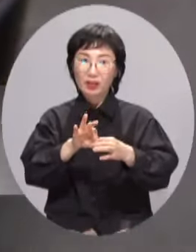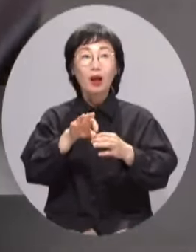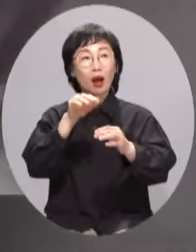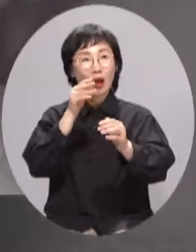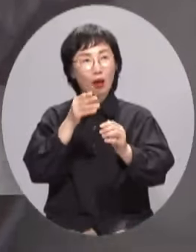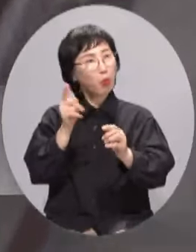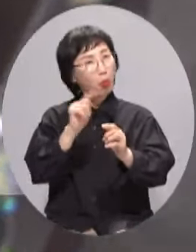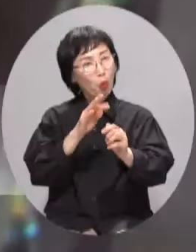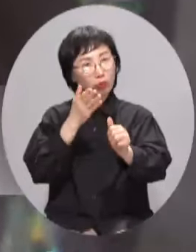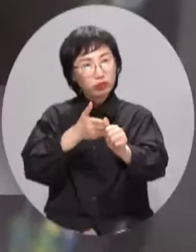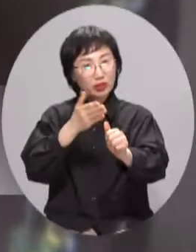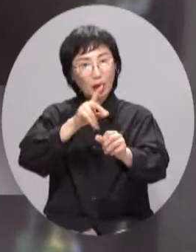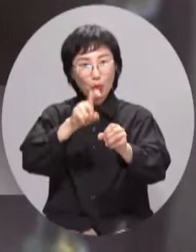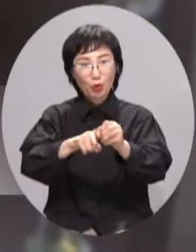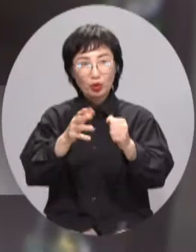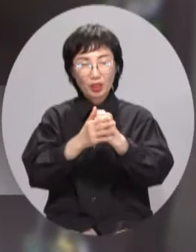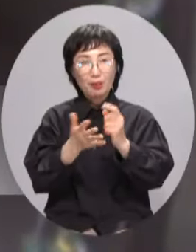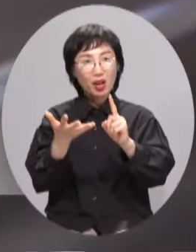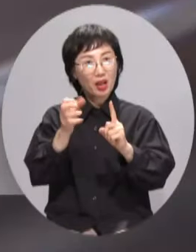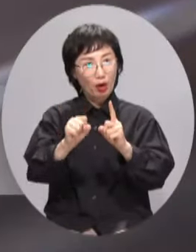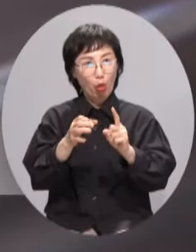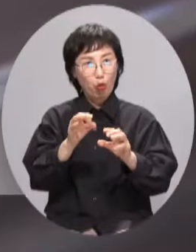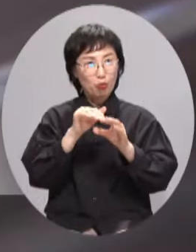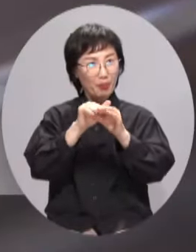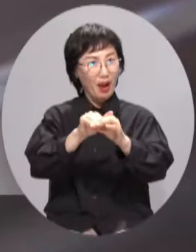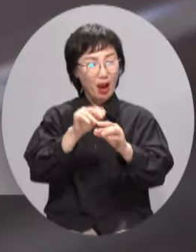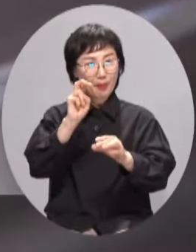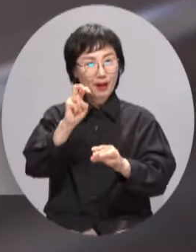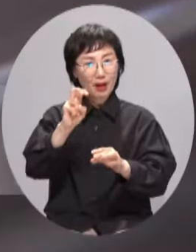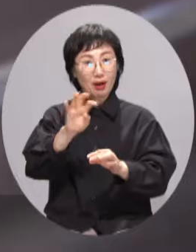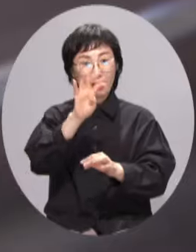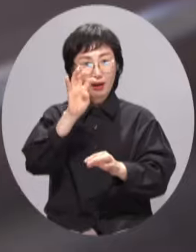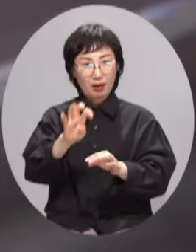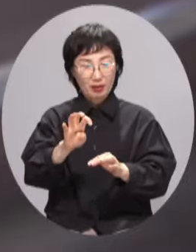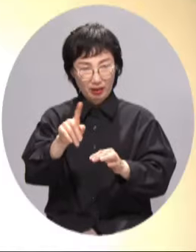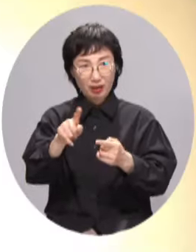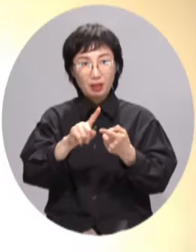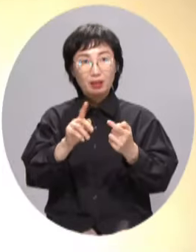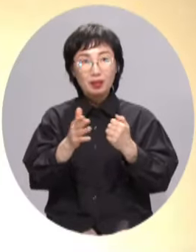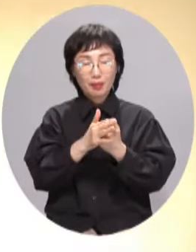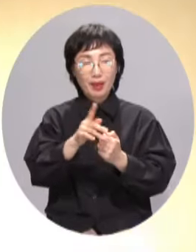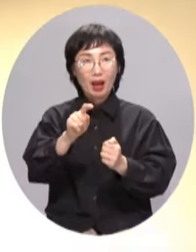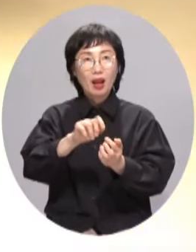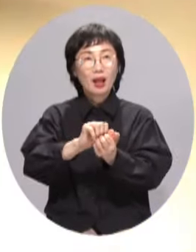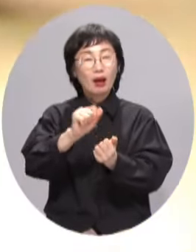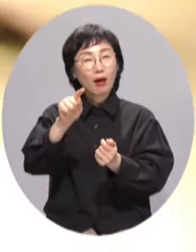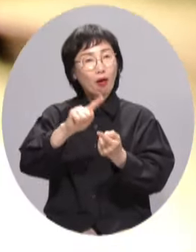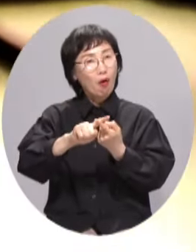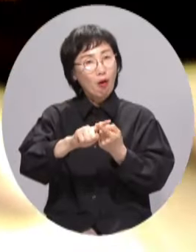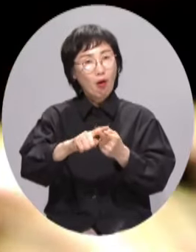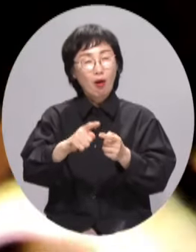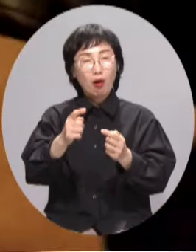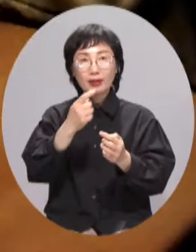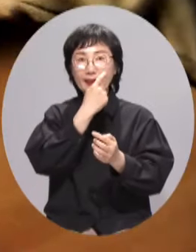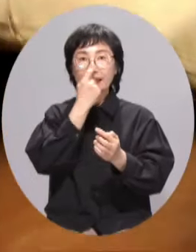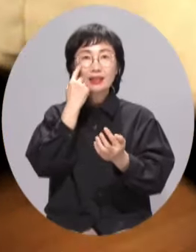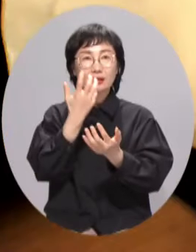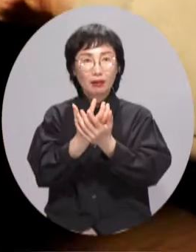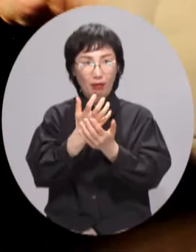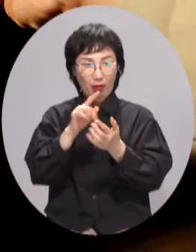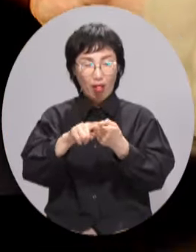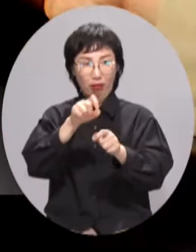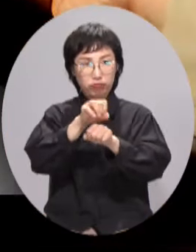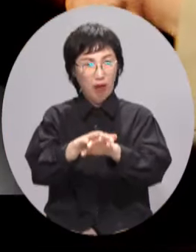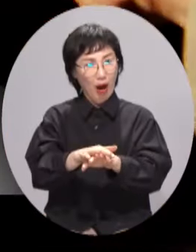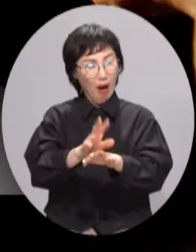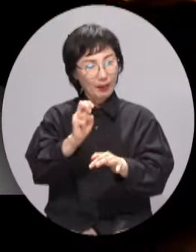혐의 법원은 증거인멸 염려가 있다며 구속영장을 발부한 것으로 알려졌습니다 돈을 건낸 사람은